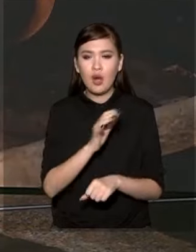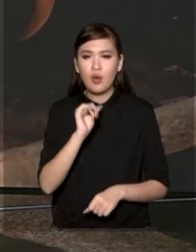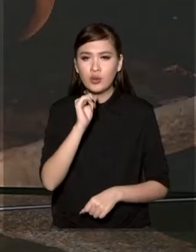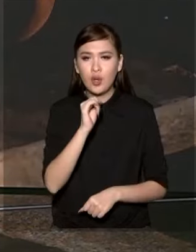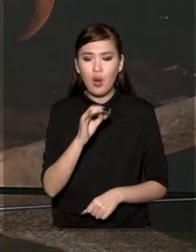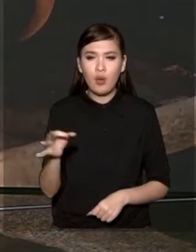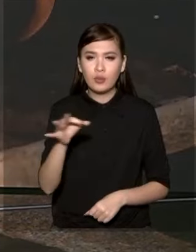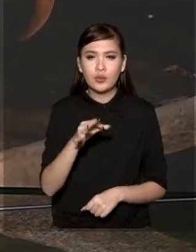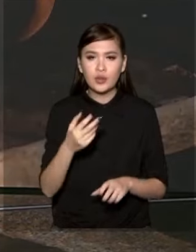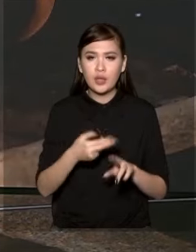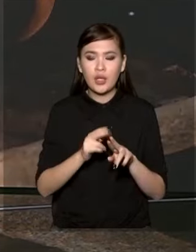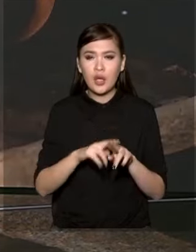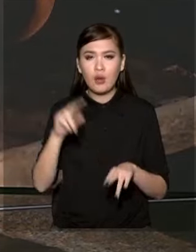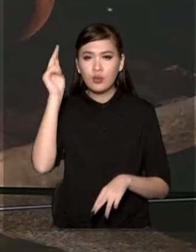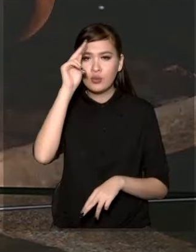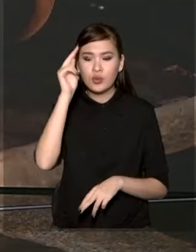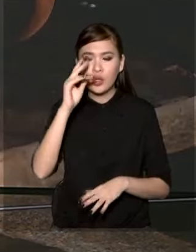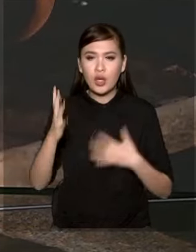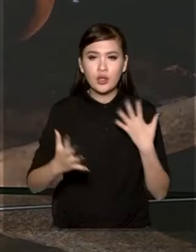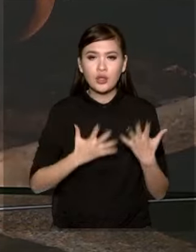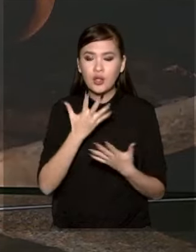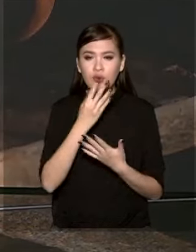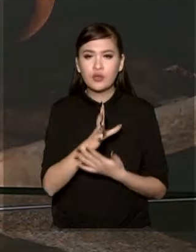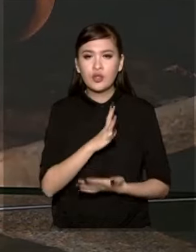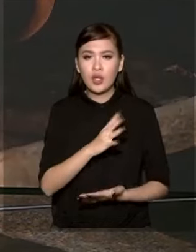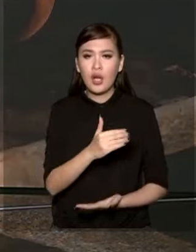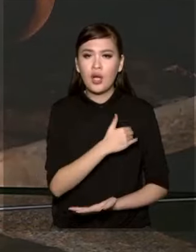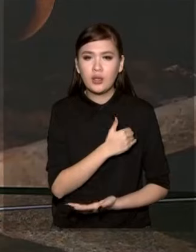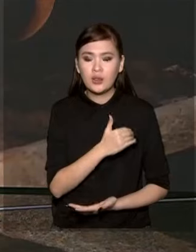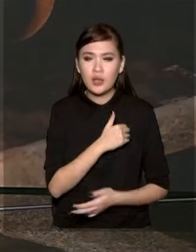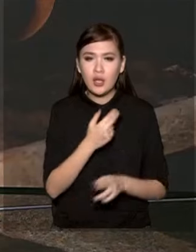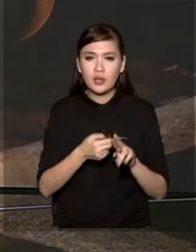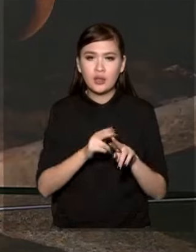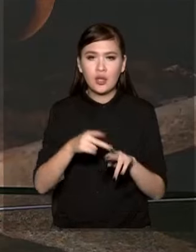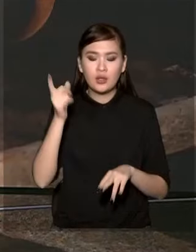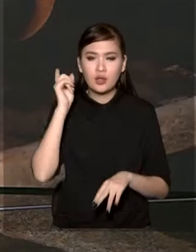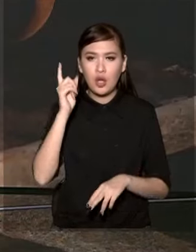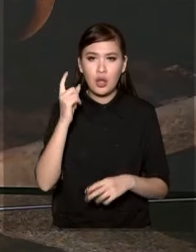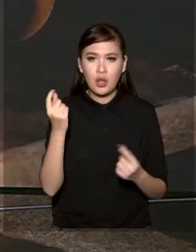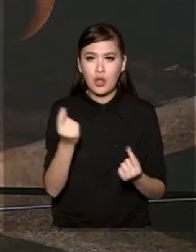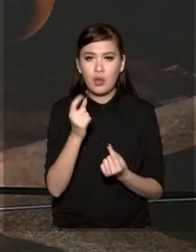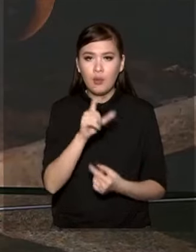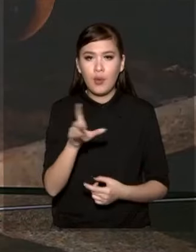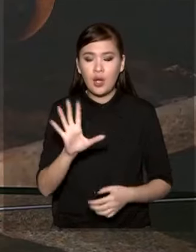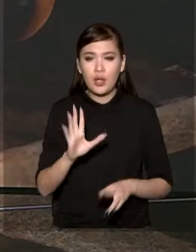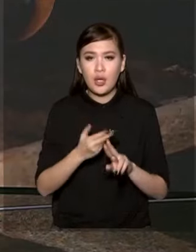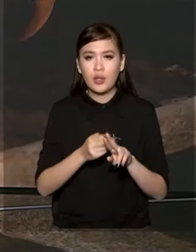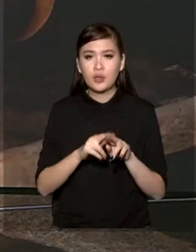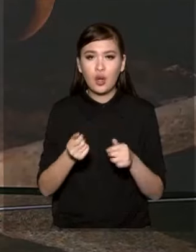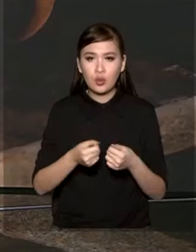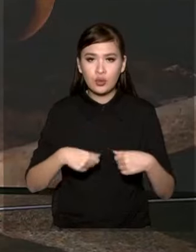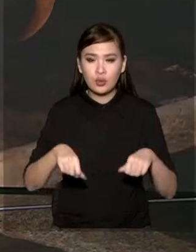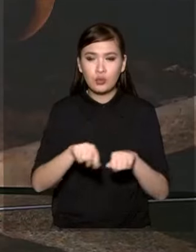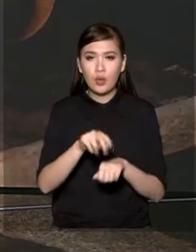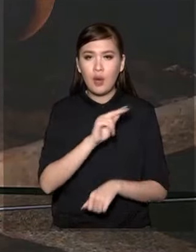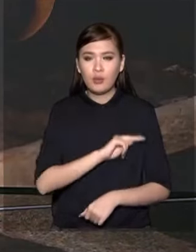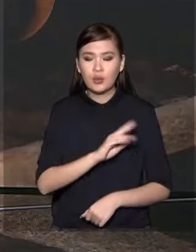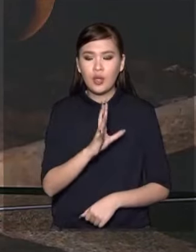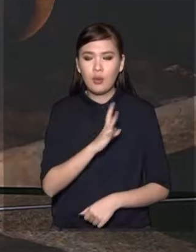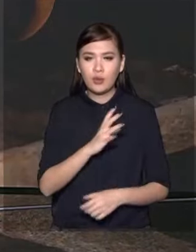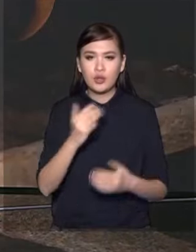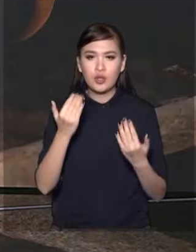области проводят обучающие занятия, причем желающих освоить это старинное ремесло немало. За гончарным кругом поработала и